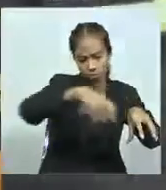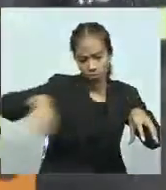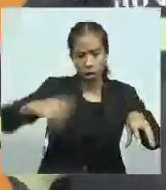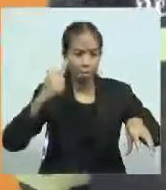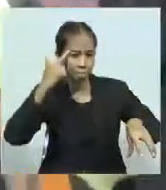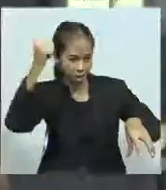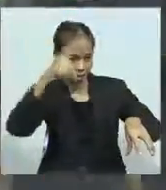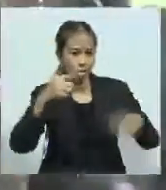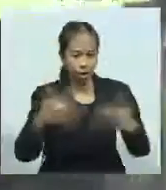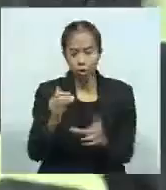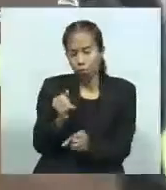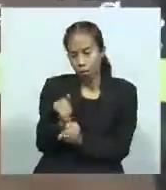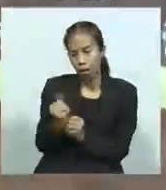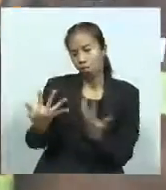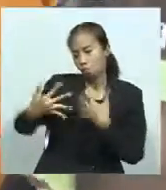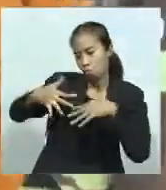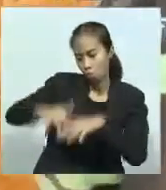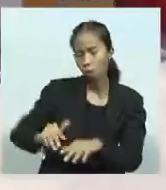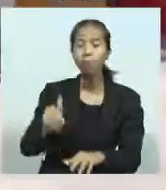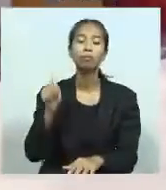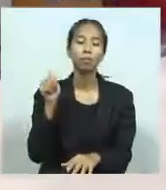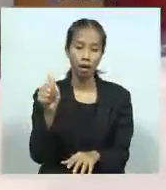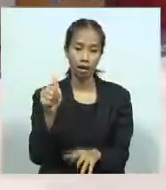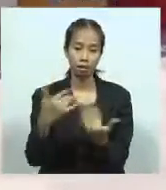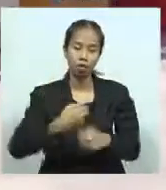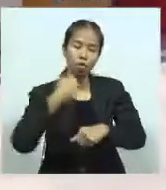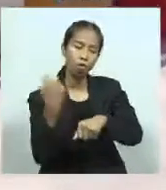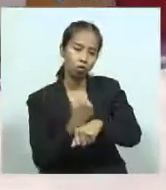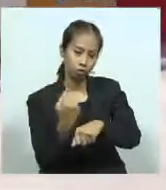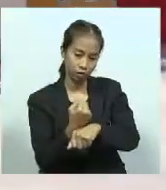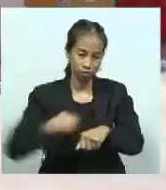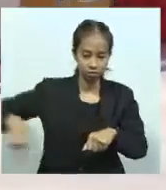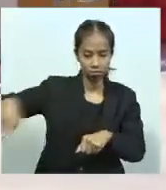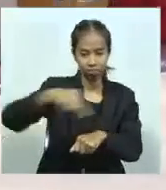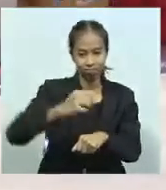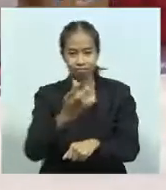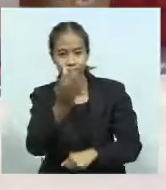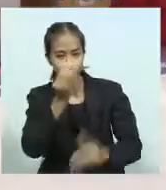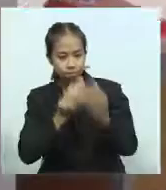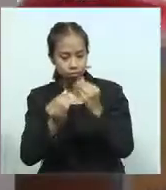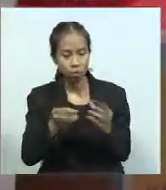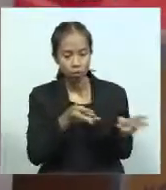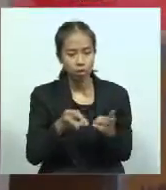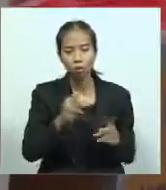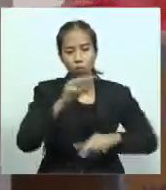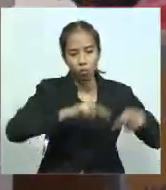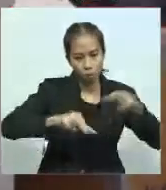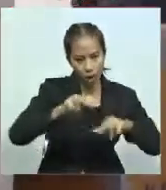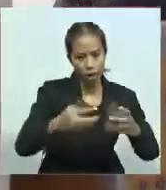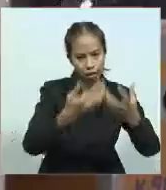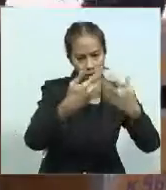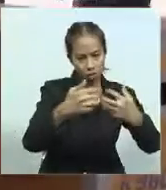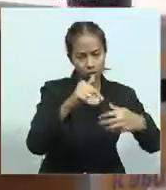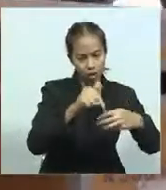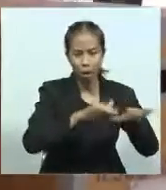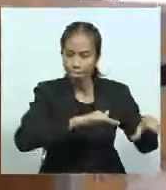ให้เกิดการทำงานร่วมกันอย่างมีประสิทธิภาพอีกทั้งยังเป็นการฝึกให้กำลังพลได้เรียนรู้การดูแลรักษาเครื่องมือให้อยู่ในสภาพ